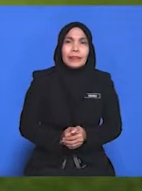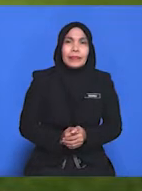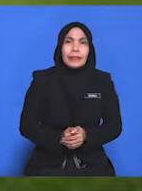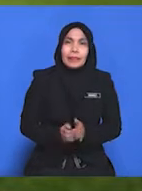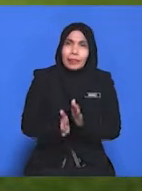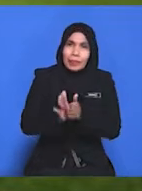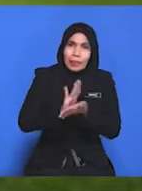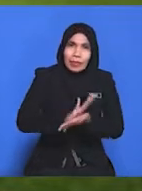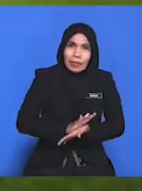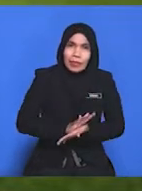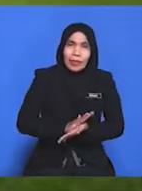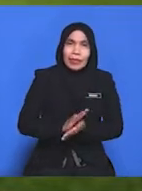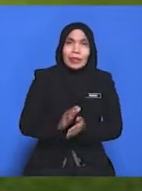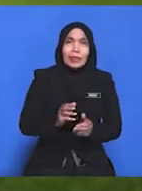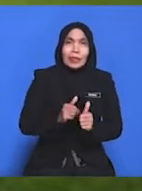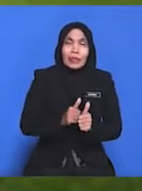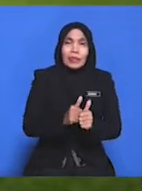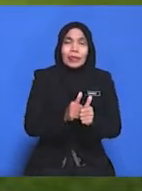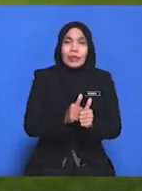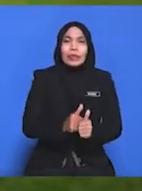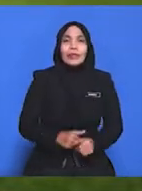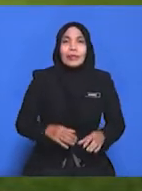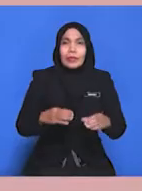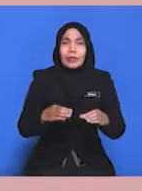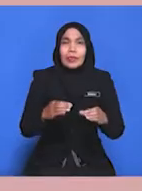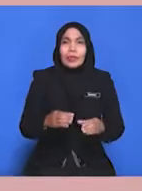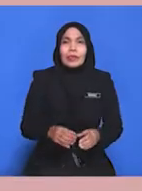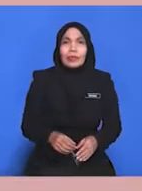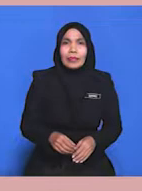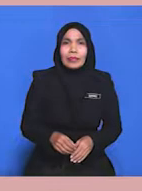berikut ialah cara bracket dilakarkan jika terdapat